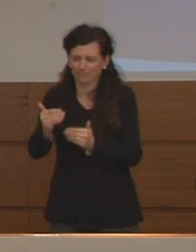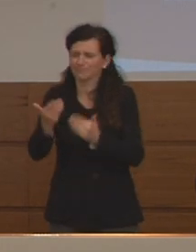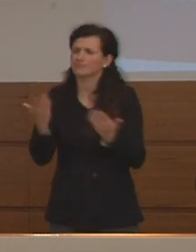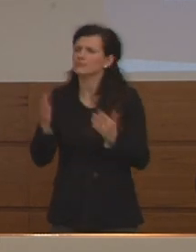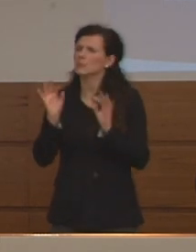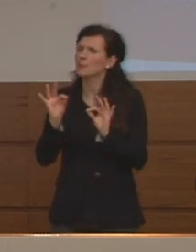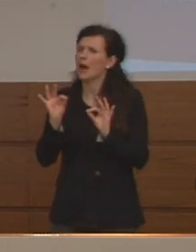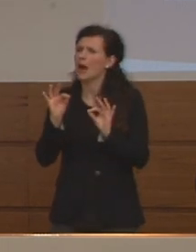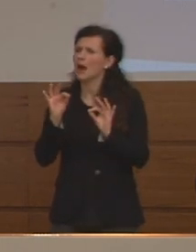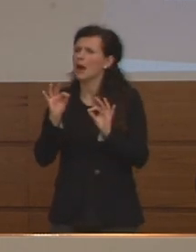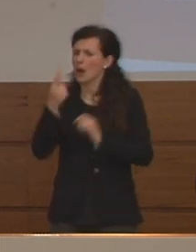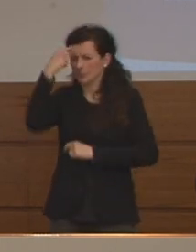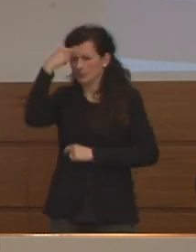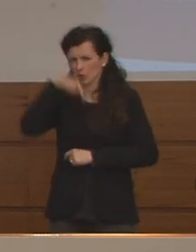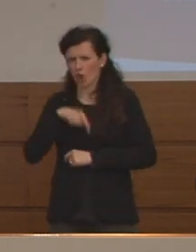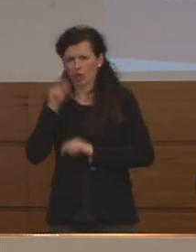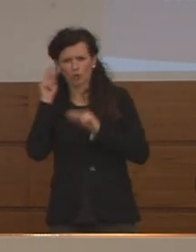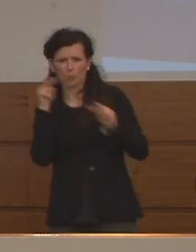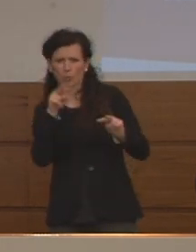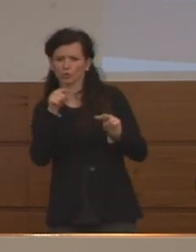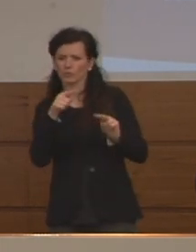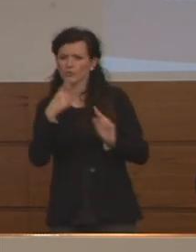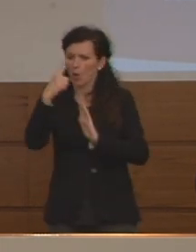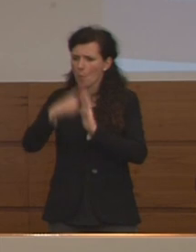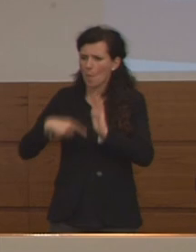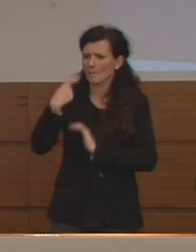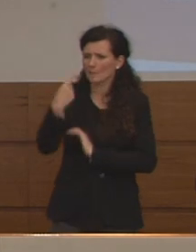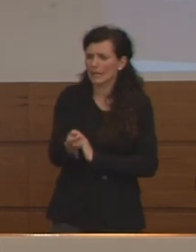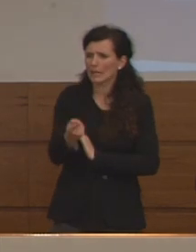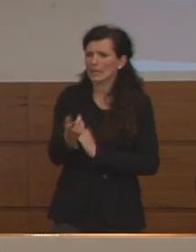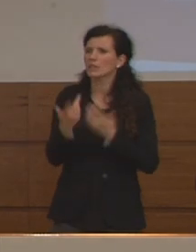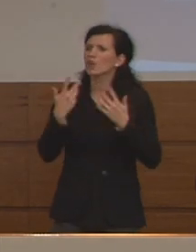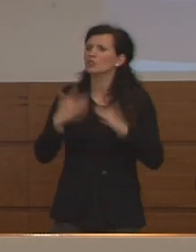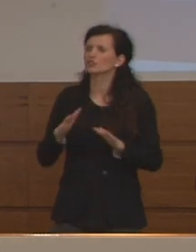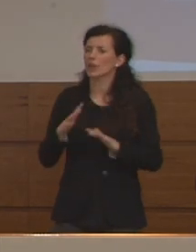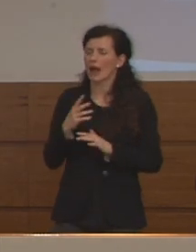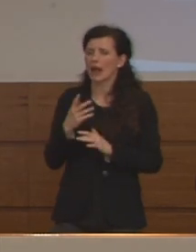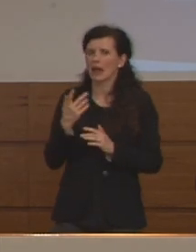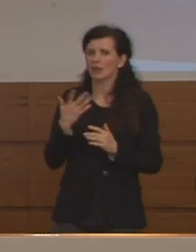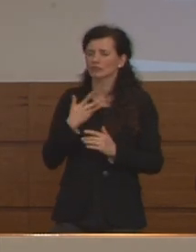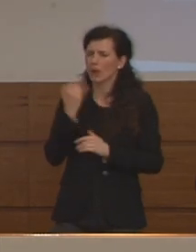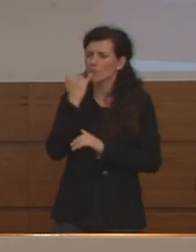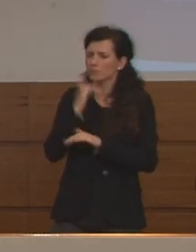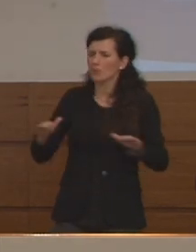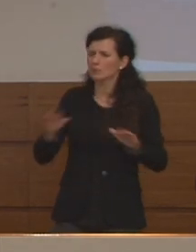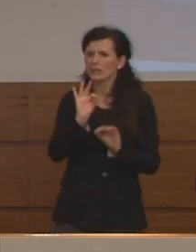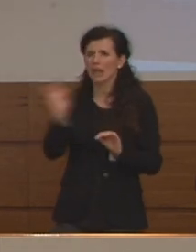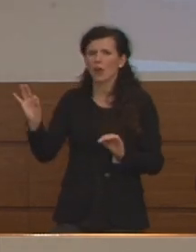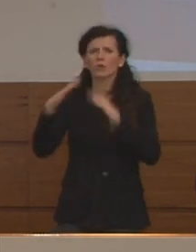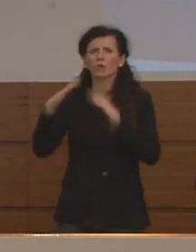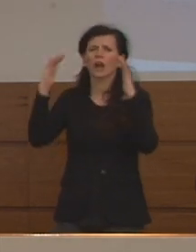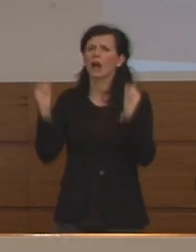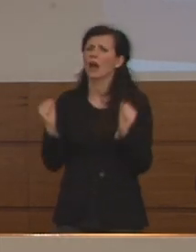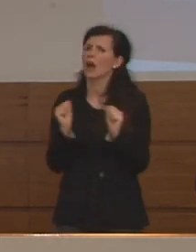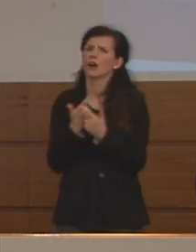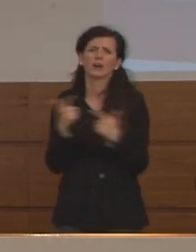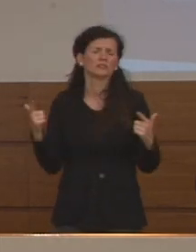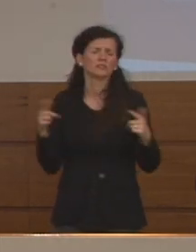psicologico tra un mese due mesi perché sentiamo di bambini che non ce la fanno veramente più a rimanere in casa dal punto di vista psicologico